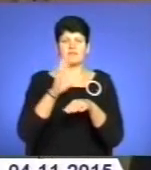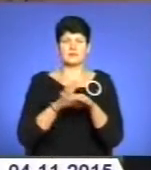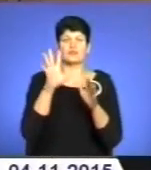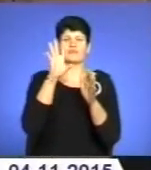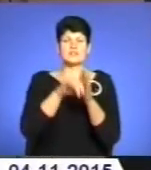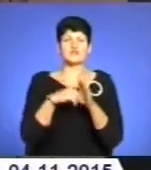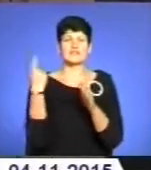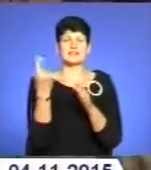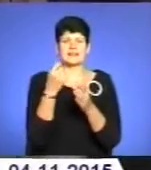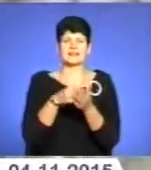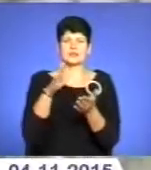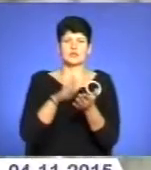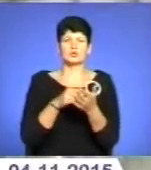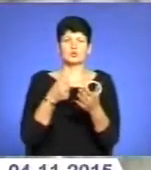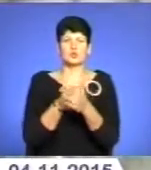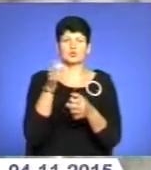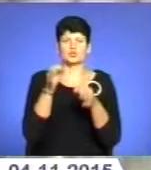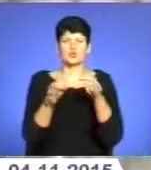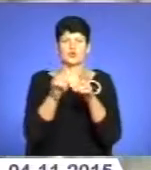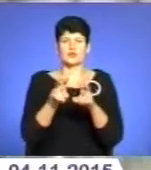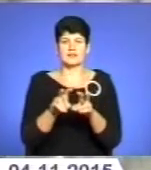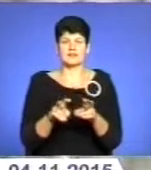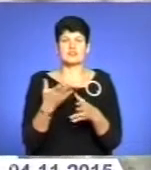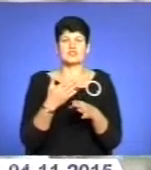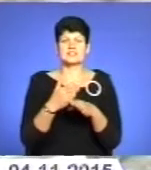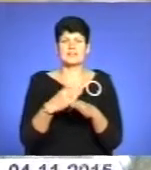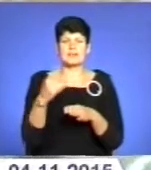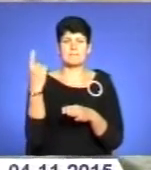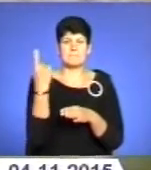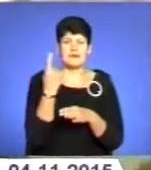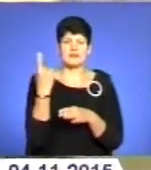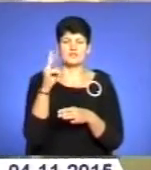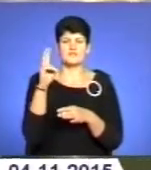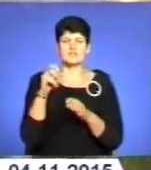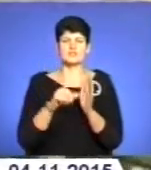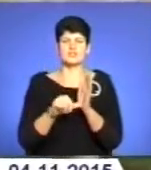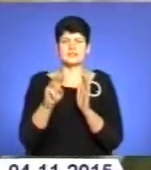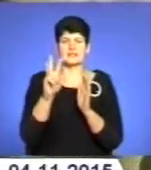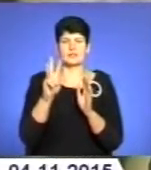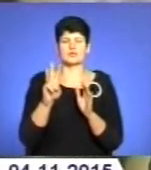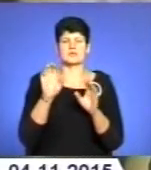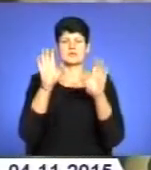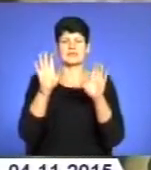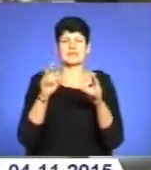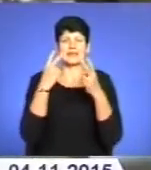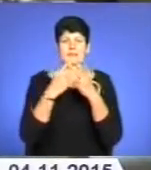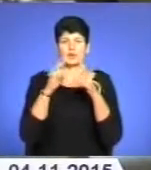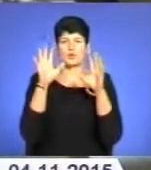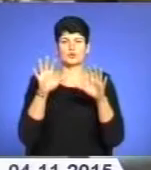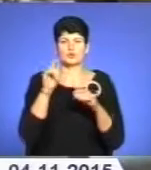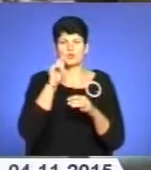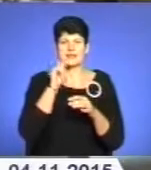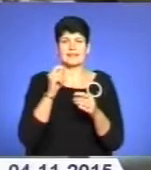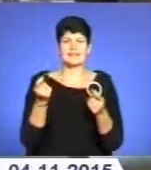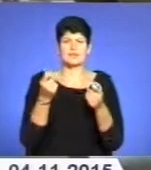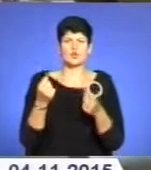єдиного реєстру досудових розслідувань і кваліфіковано частиною 1 статті 263 Кримінального кодексу України – носіння,